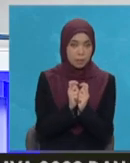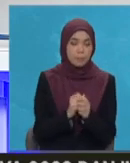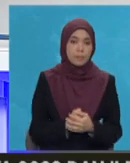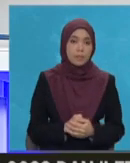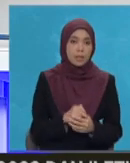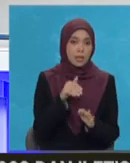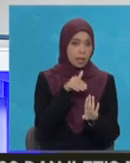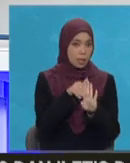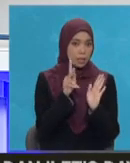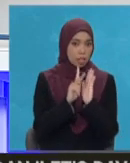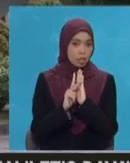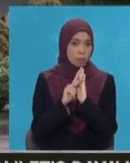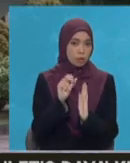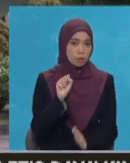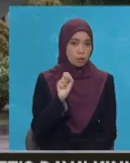sombong